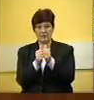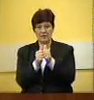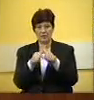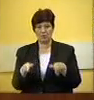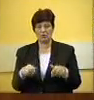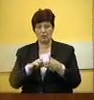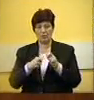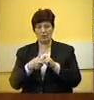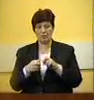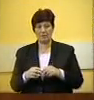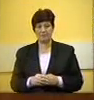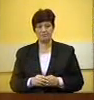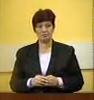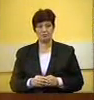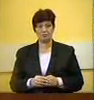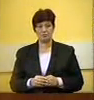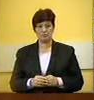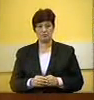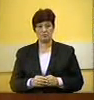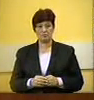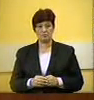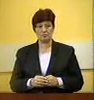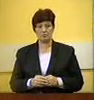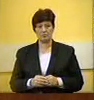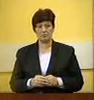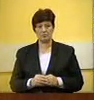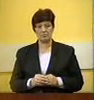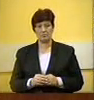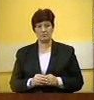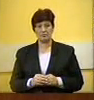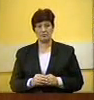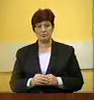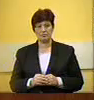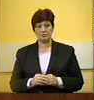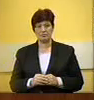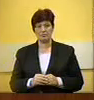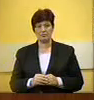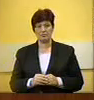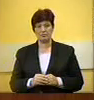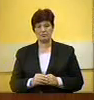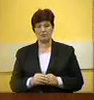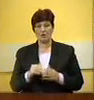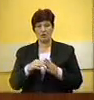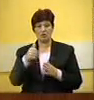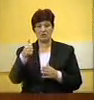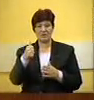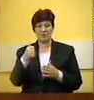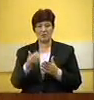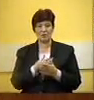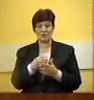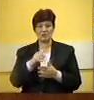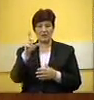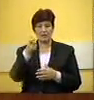te probleme. Isteklo je 10 minuta. Hvala vam, neću dugo dužiti više, osim što još jednom napominjem da